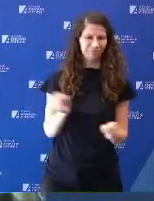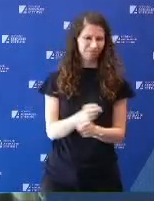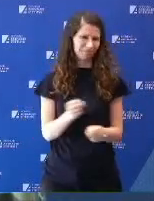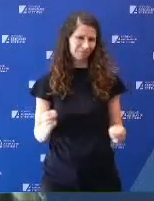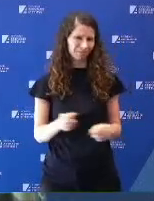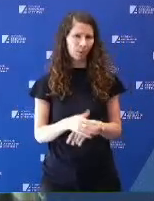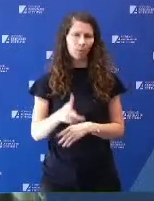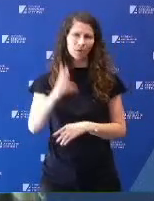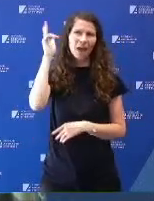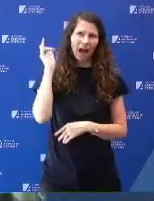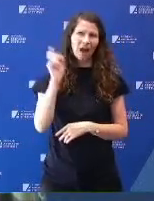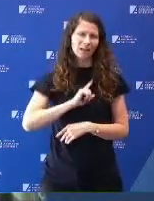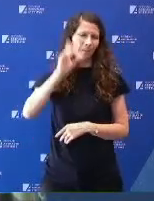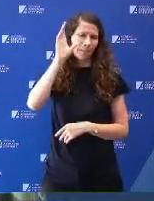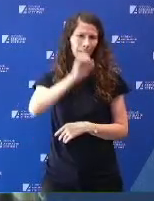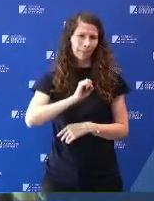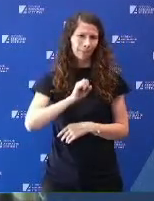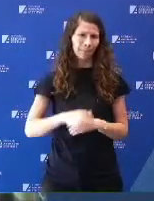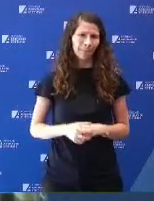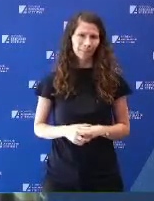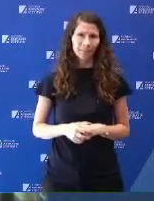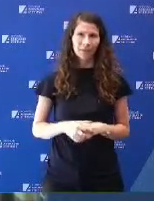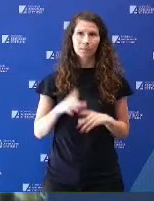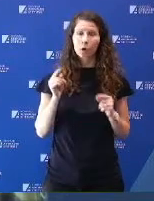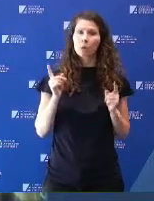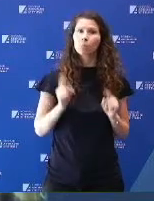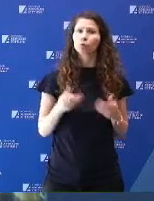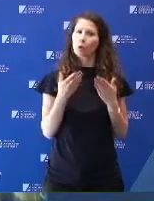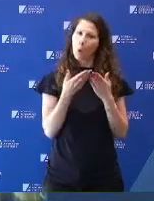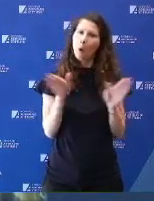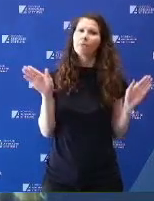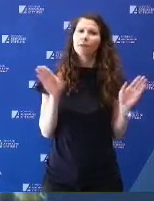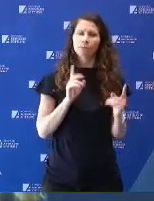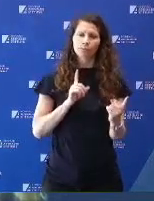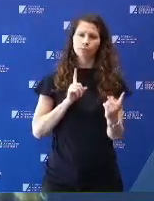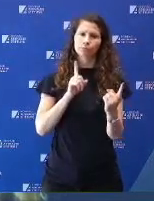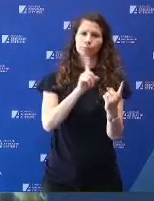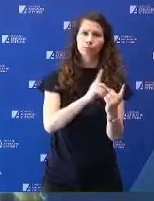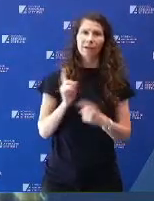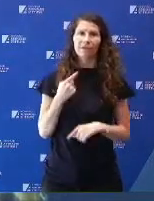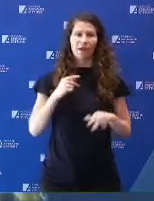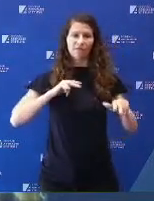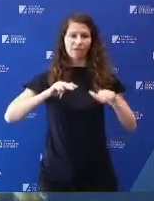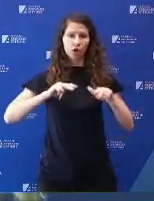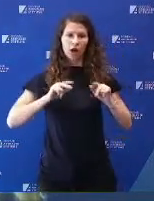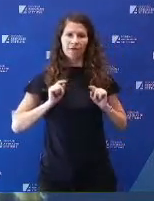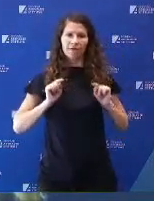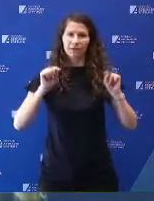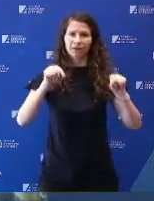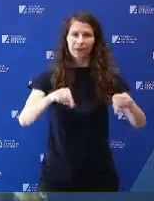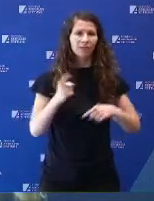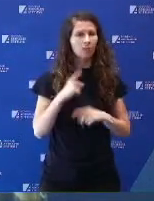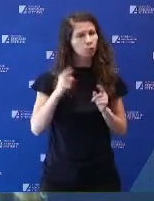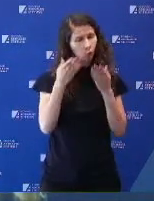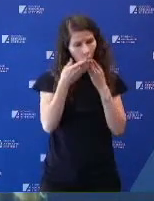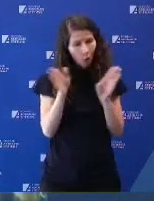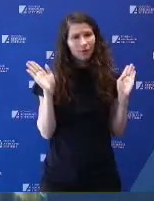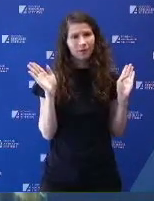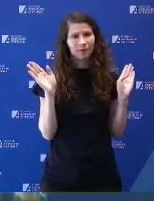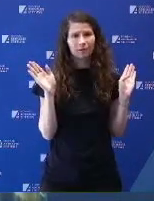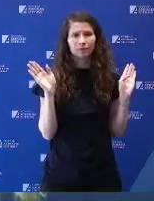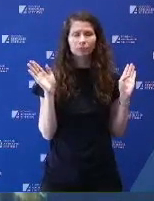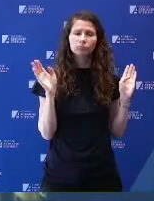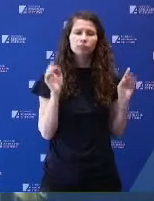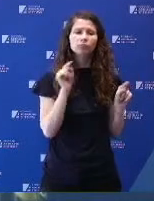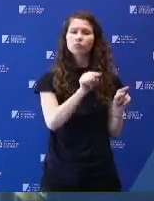letzten 3 Jahren gelernt, dass man sich offen begegnen muss. Ja? Also dass wir aus der Wirtschaft kommend ganz offen sein müssen zu, wie sind die Arbeitsweisen